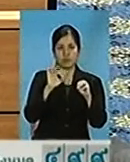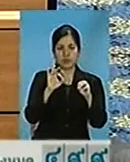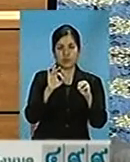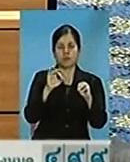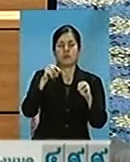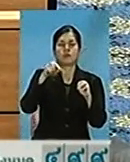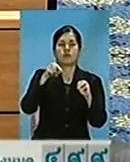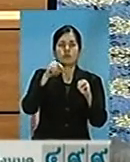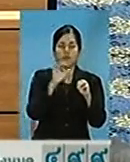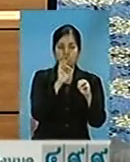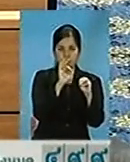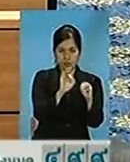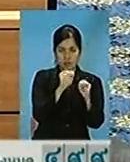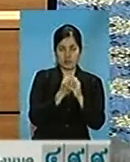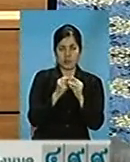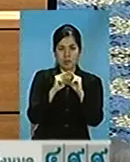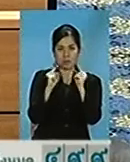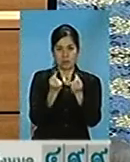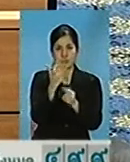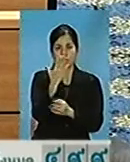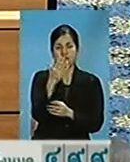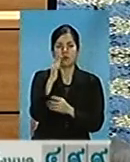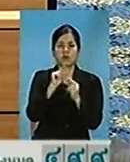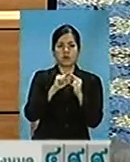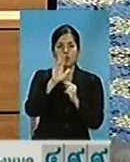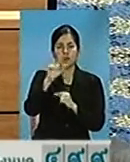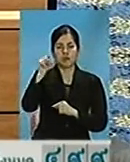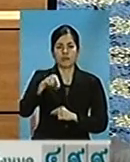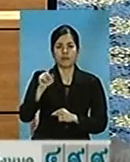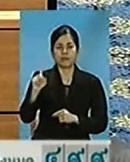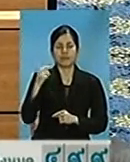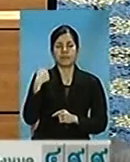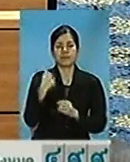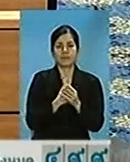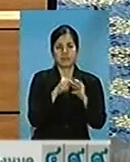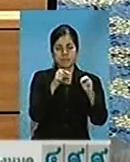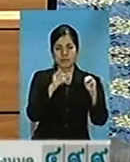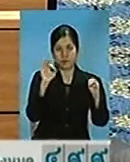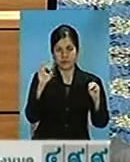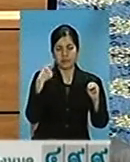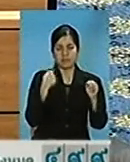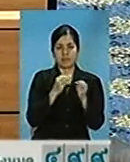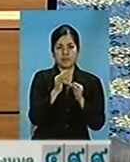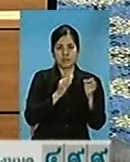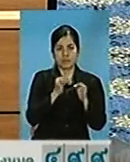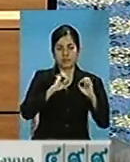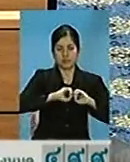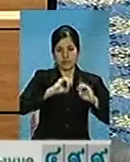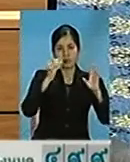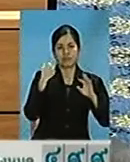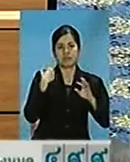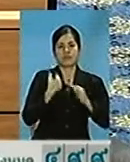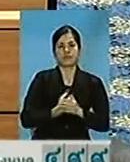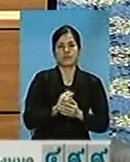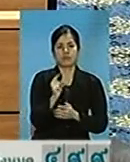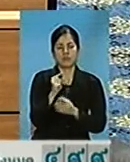5/1 กับมาตรา2ที่ไปอธิบายอย่างชัดเจนเหลือเกินว่าเราผมให้ใส่รายงาน